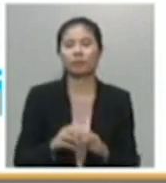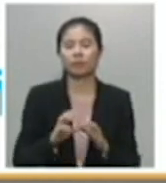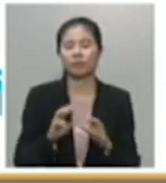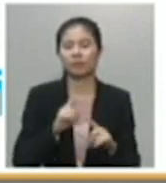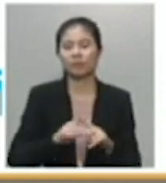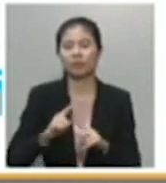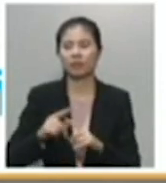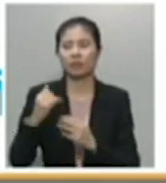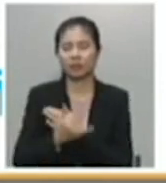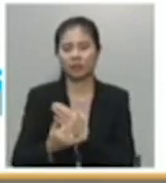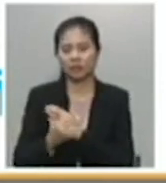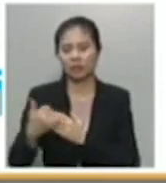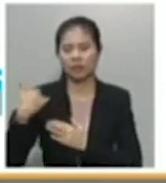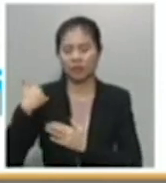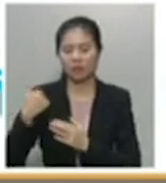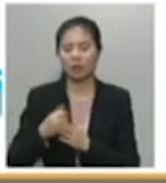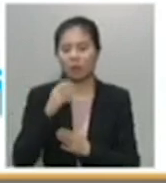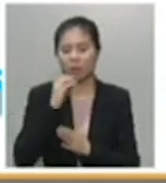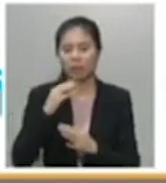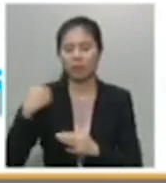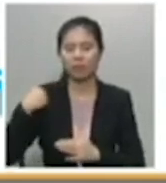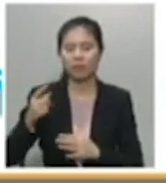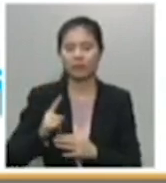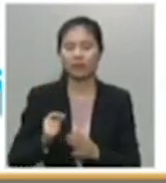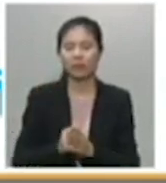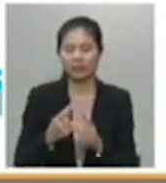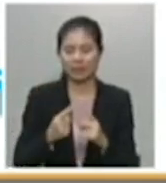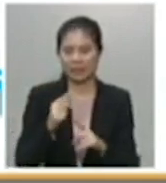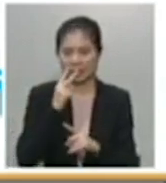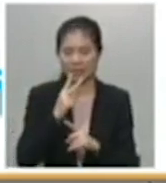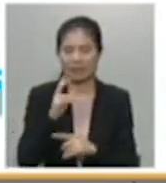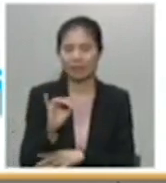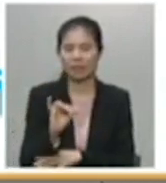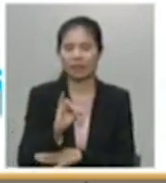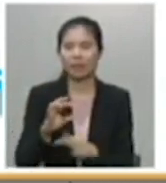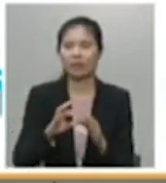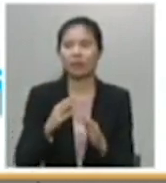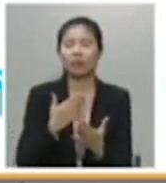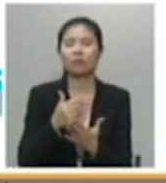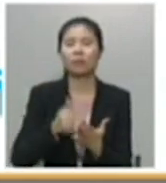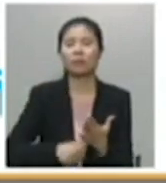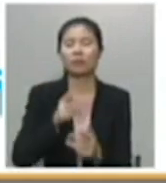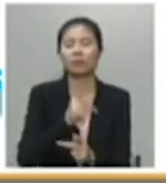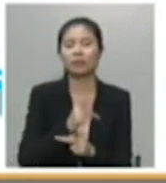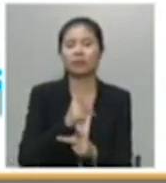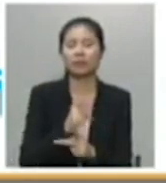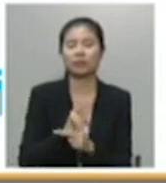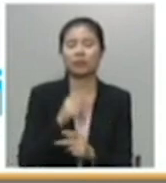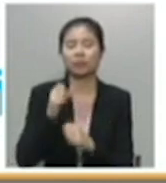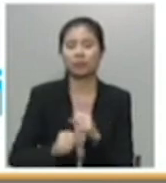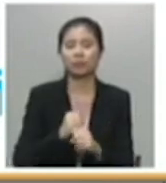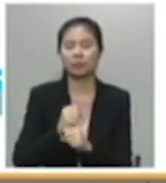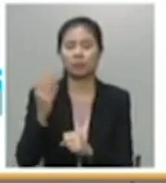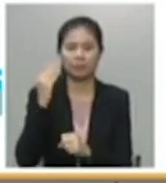างประเทศตรงนี้ก็พูดกันมาเยอะนะครับแต่ยังไม่เห็นประมาณการในการจัดเก็บรายได้ในปีงบประ